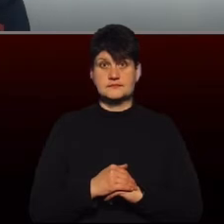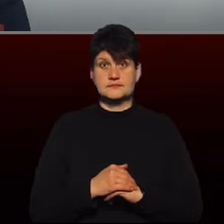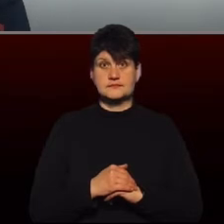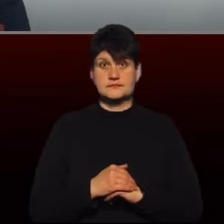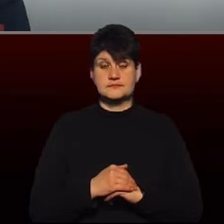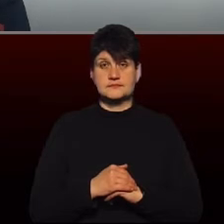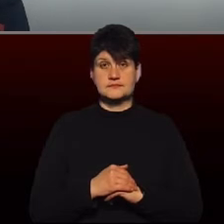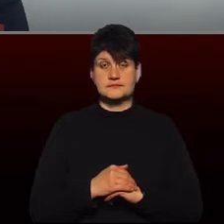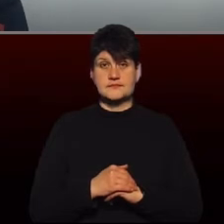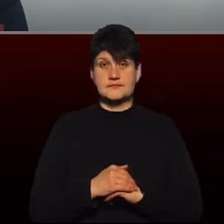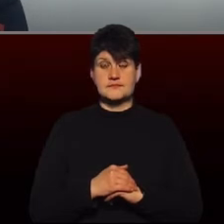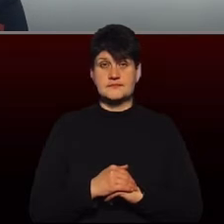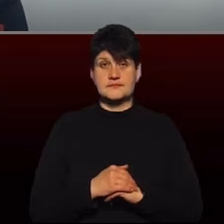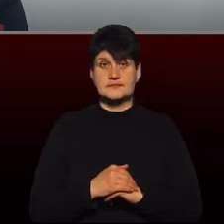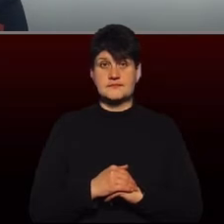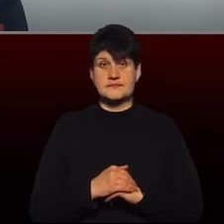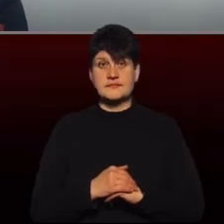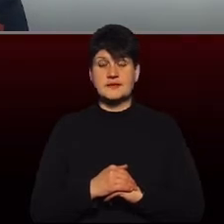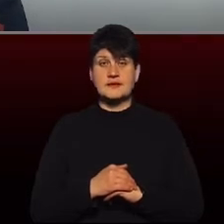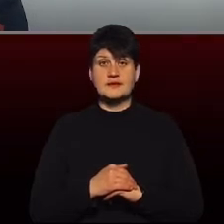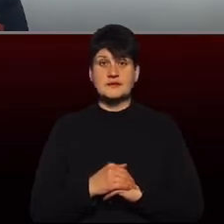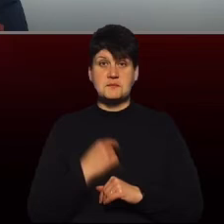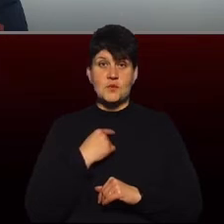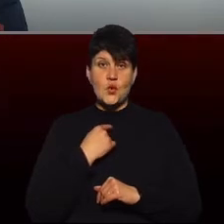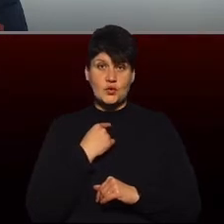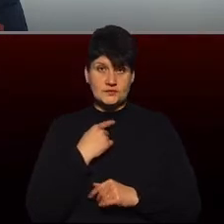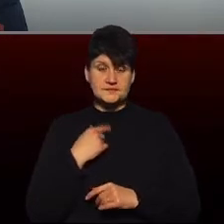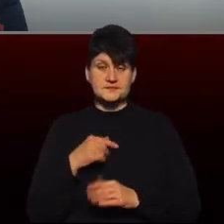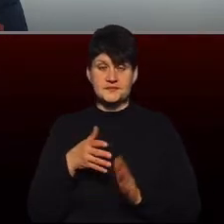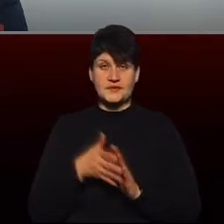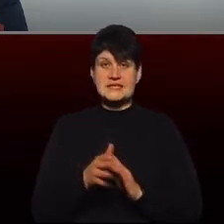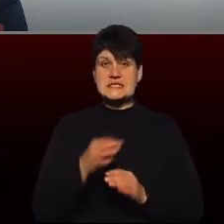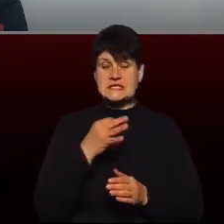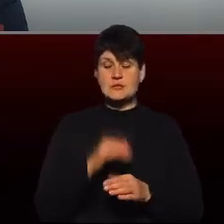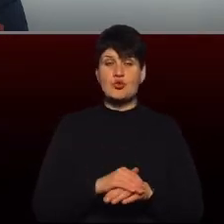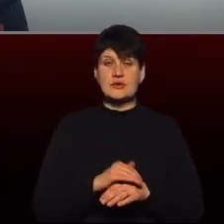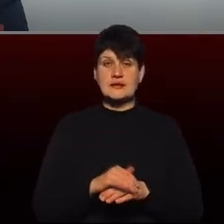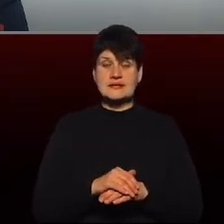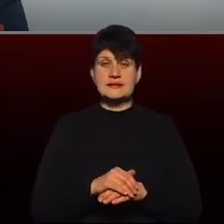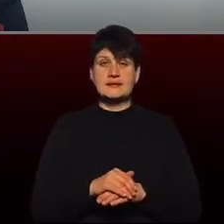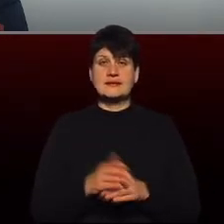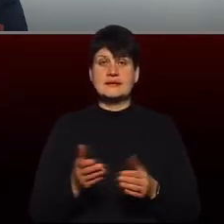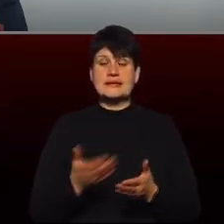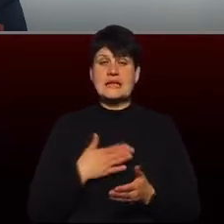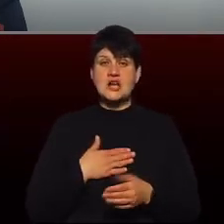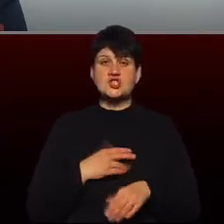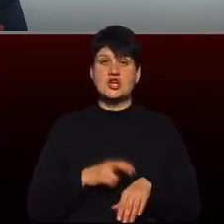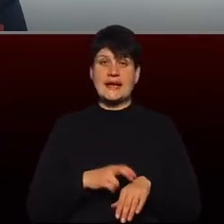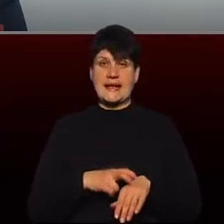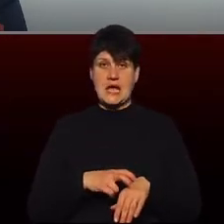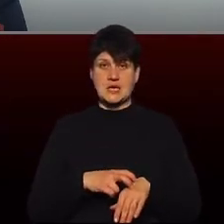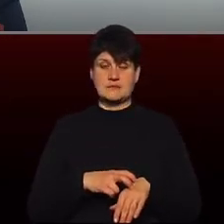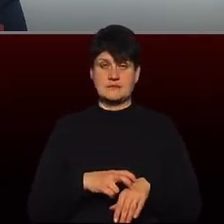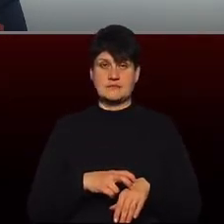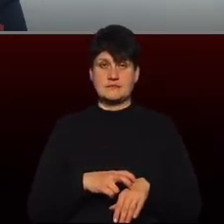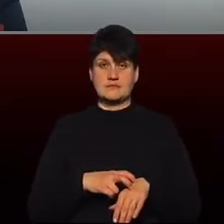А, це мій голос. Ага. Скажіть, будь ласка, де наші лікарі, в